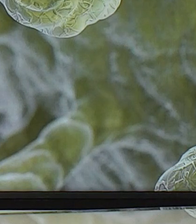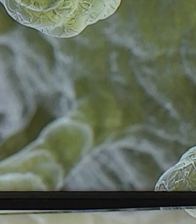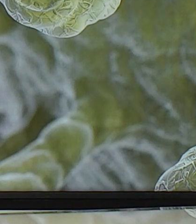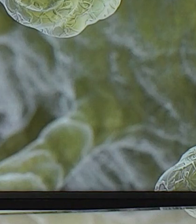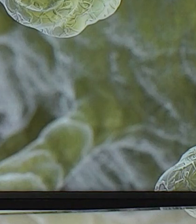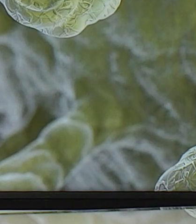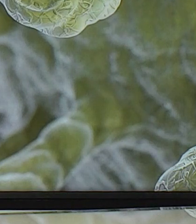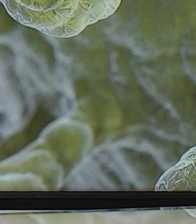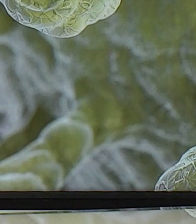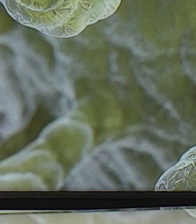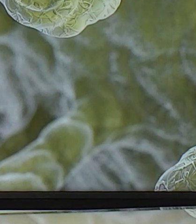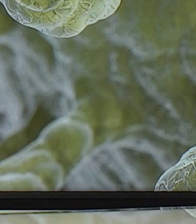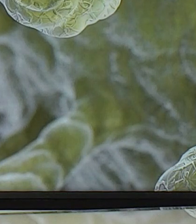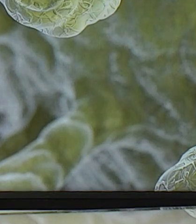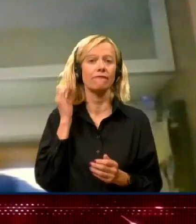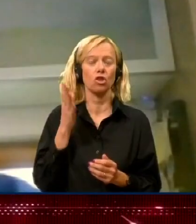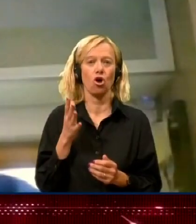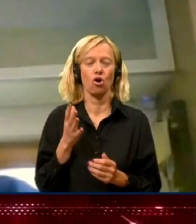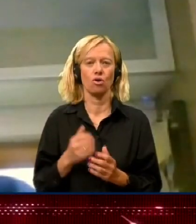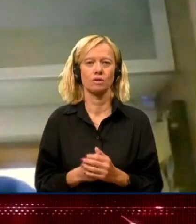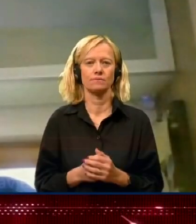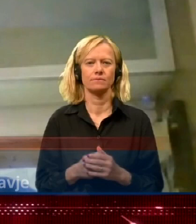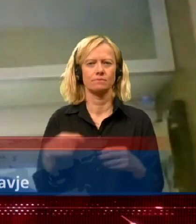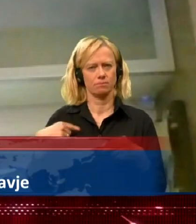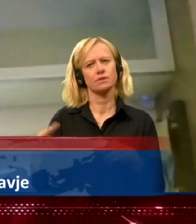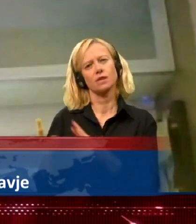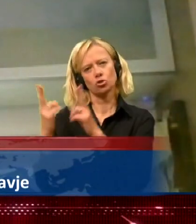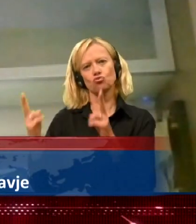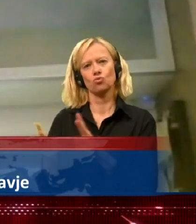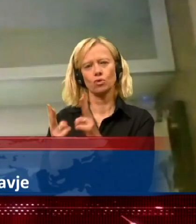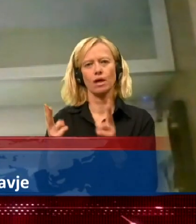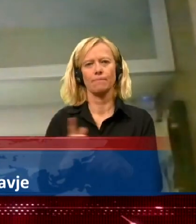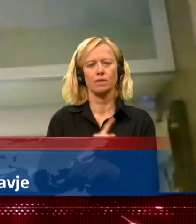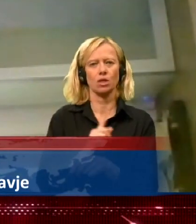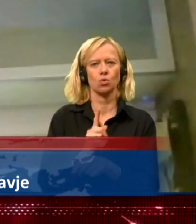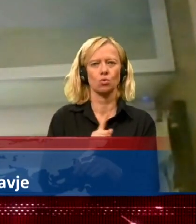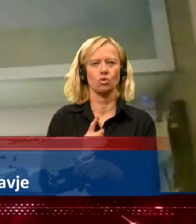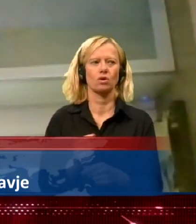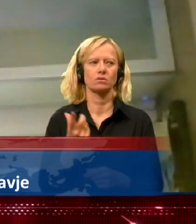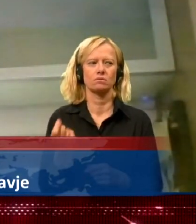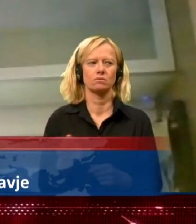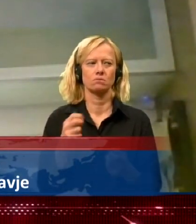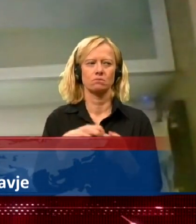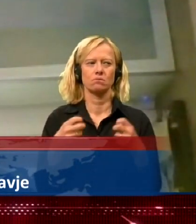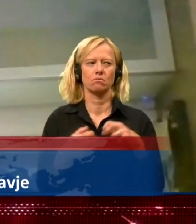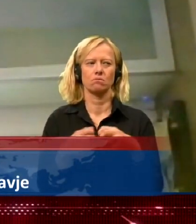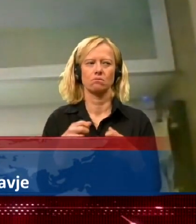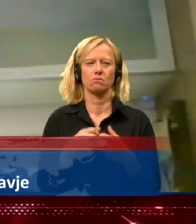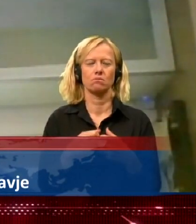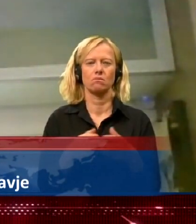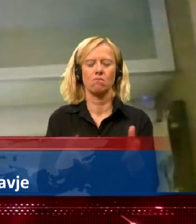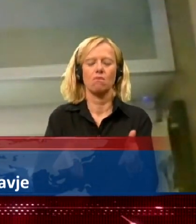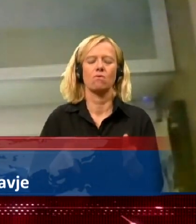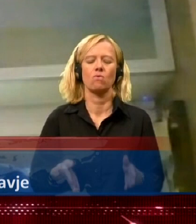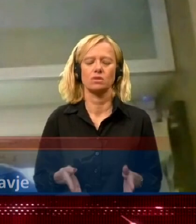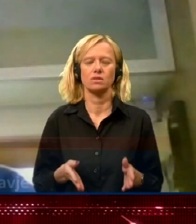napovedal vladni govorec Jelko Kacin. Srečujem trenutno z problemom